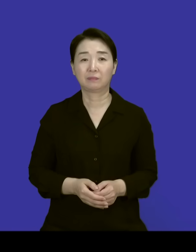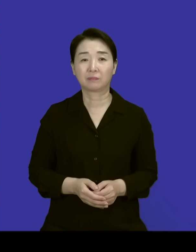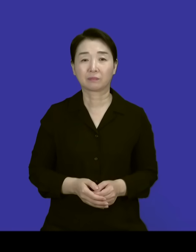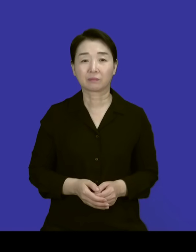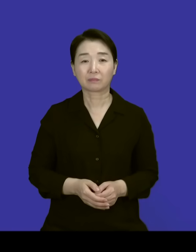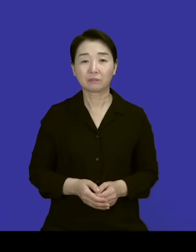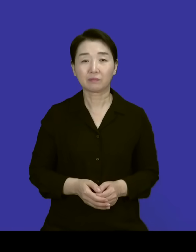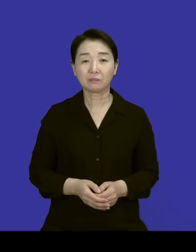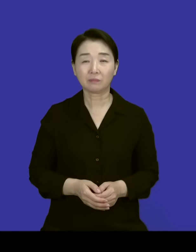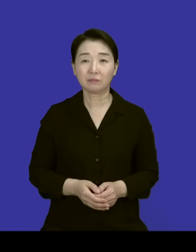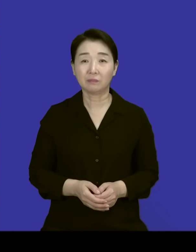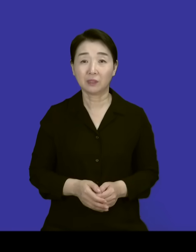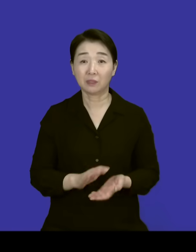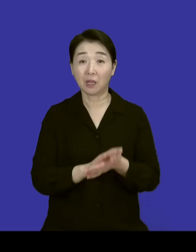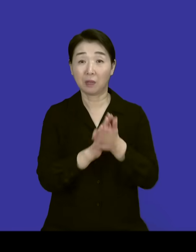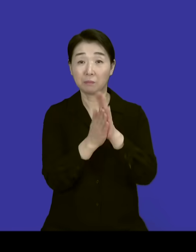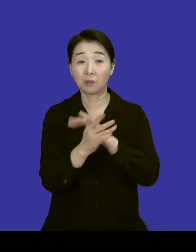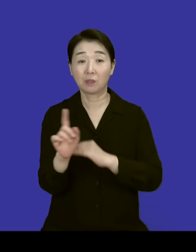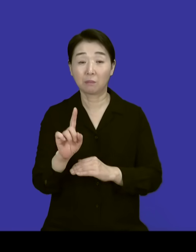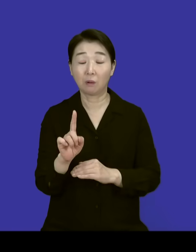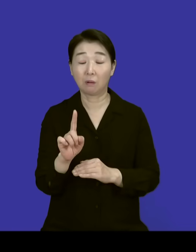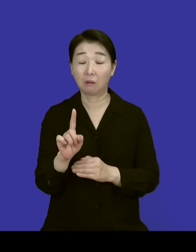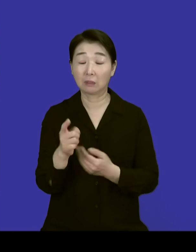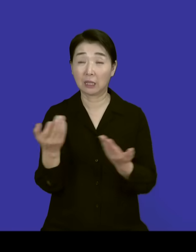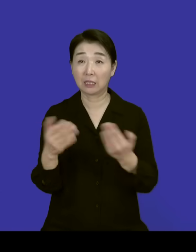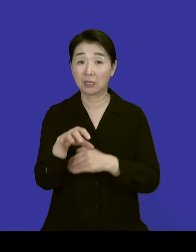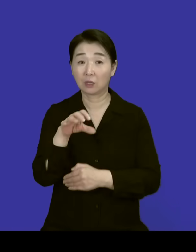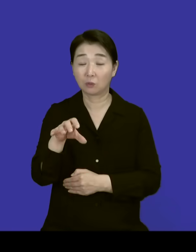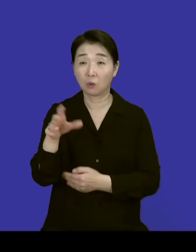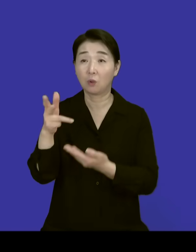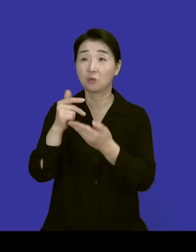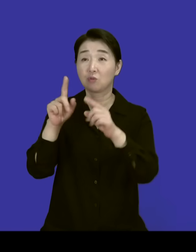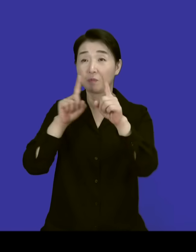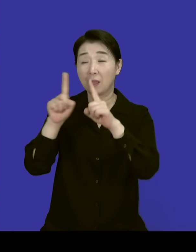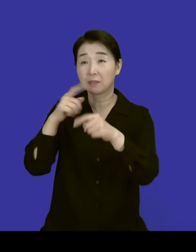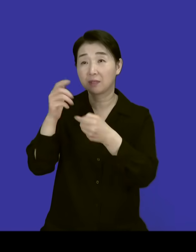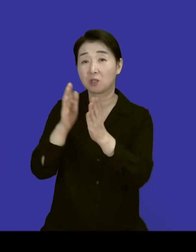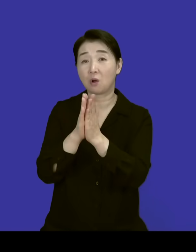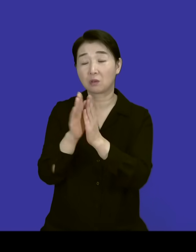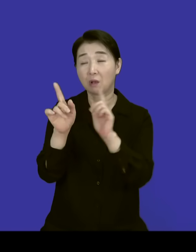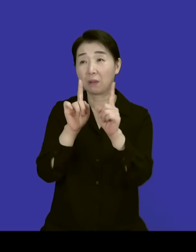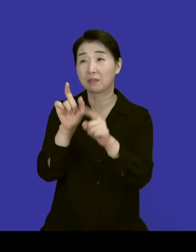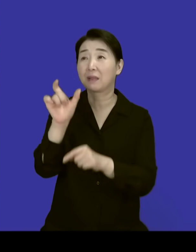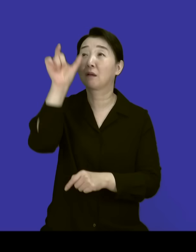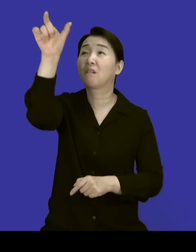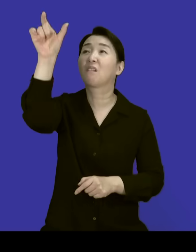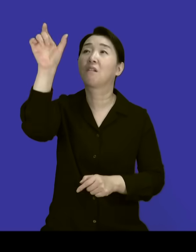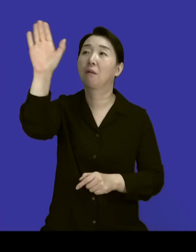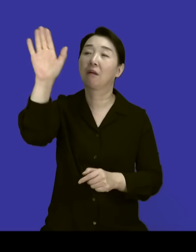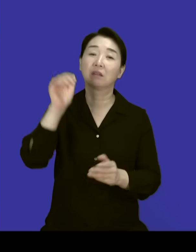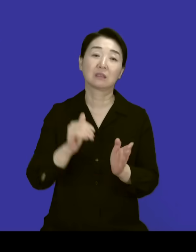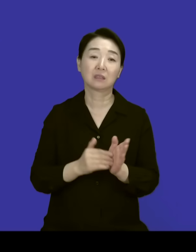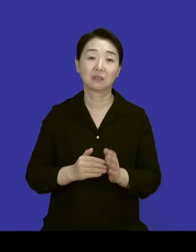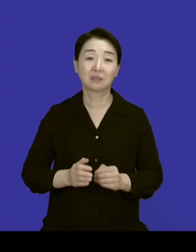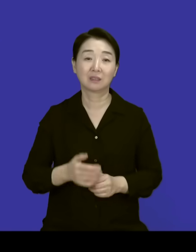좀 변한 거는 작업실에다가 그 주님 말씀 뭐 성경 말씀 돼 있는 거 하나 걸어놓은 정도. 네 시작은 솔직히 미약하였으나 나중은